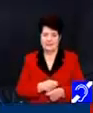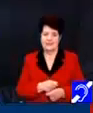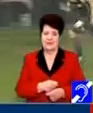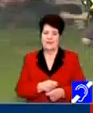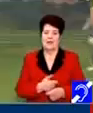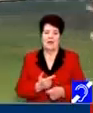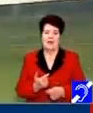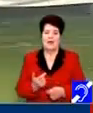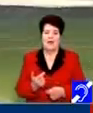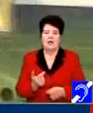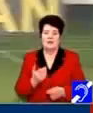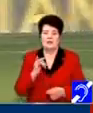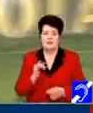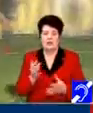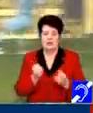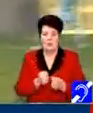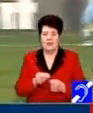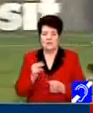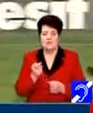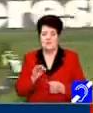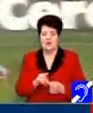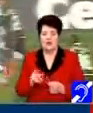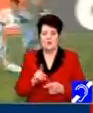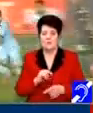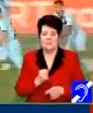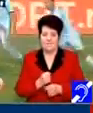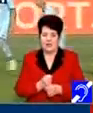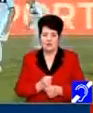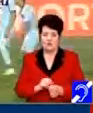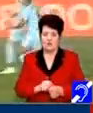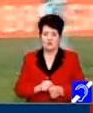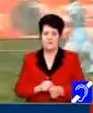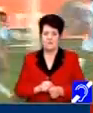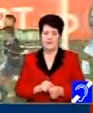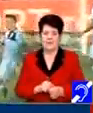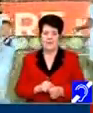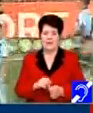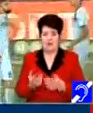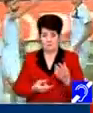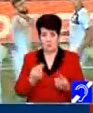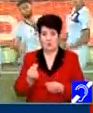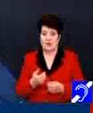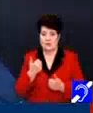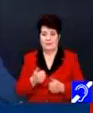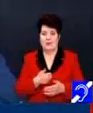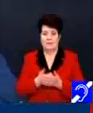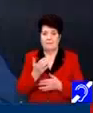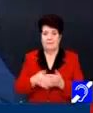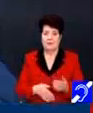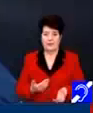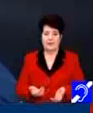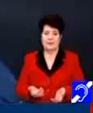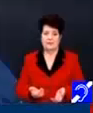vedere defensiv. Și ne-a luat ceva timp să-i desfacem și să ne înscriem cele două goluri. Am jucat bine până la gol. N-am reușit